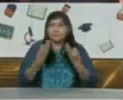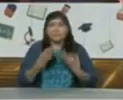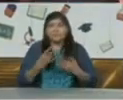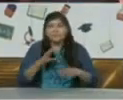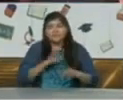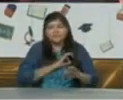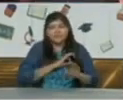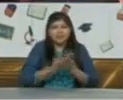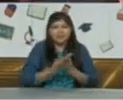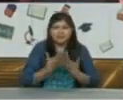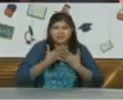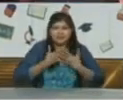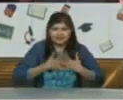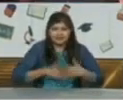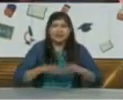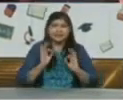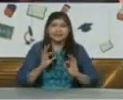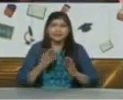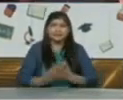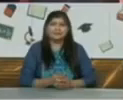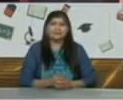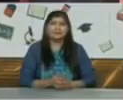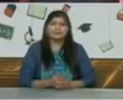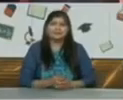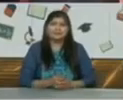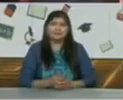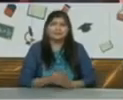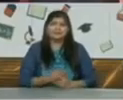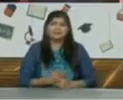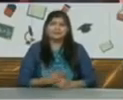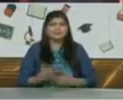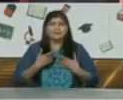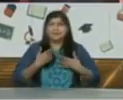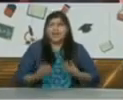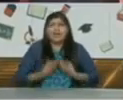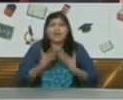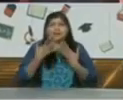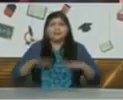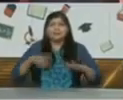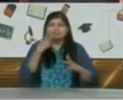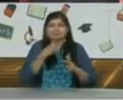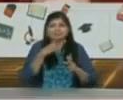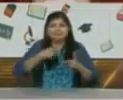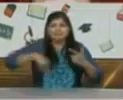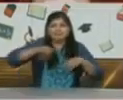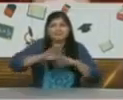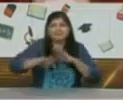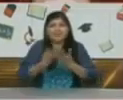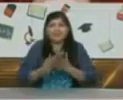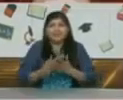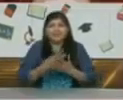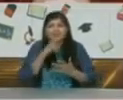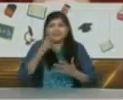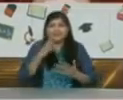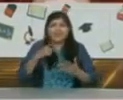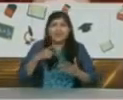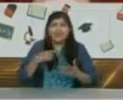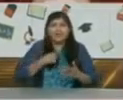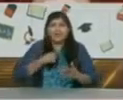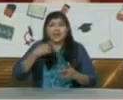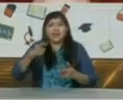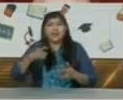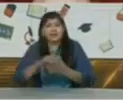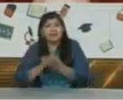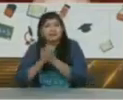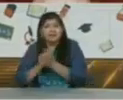देखी। मन को शांति का अनुभव हुआ? हाँ सर, बहुत शांति का अनुभव हुआ। देखिए, जा करके अपने संस्कार धाम के